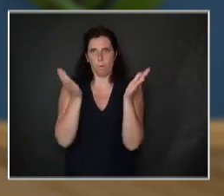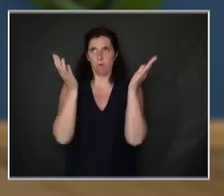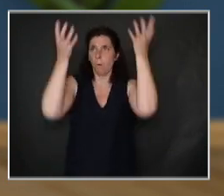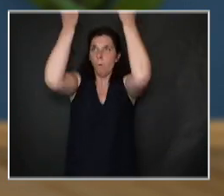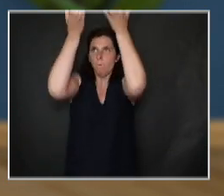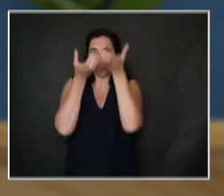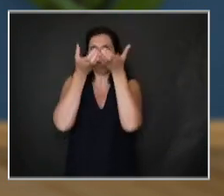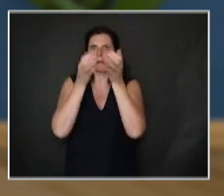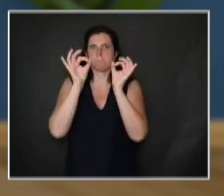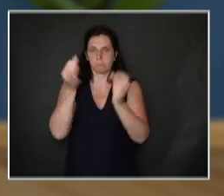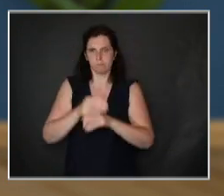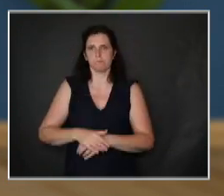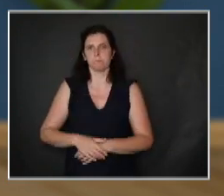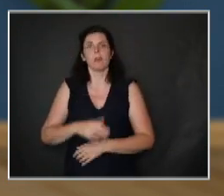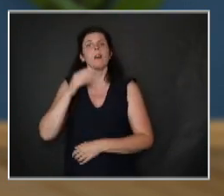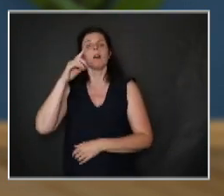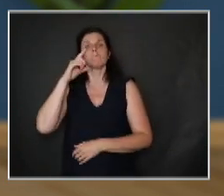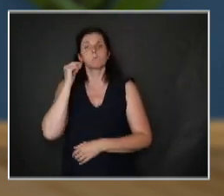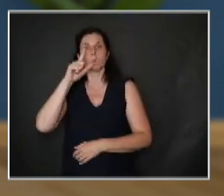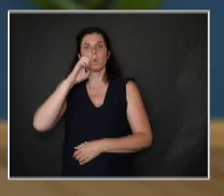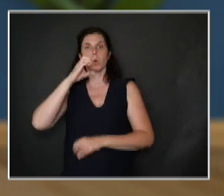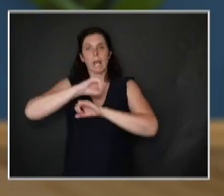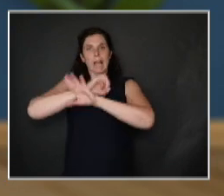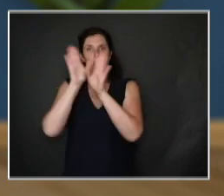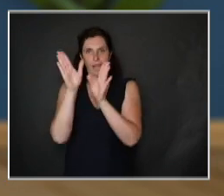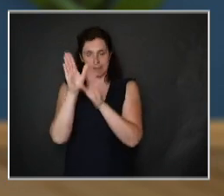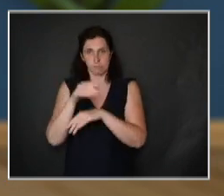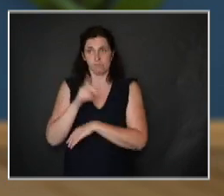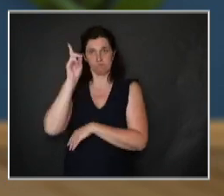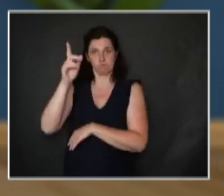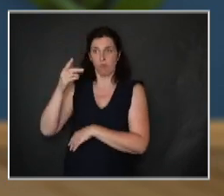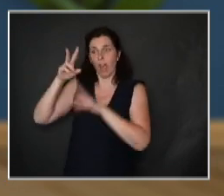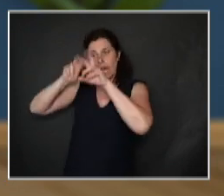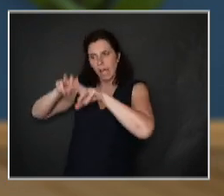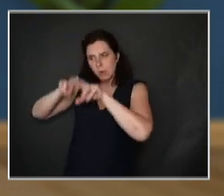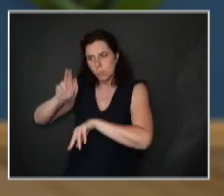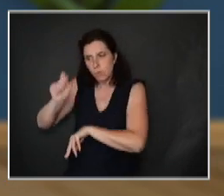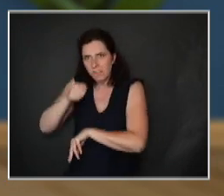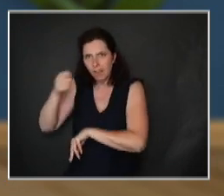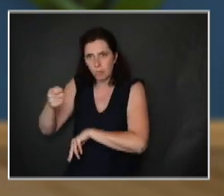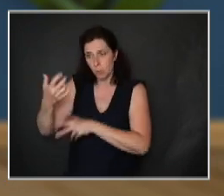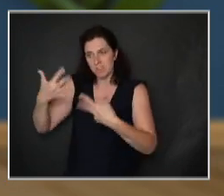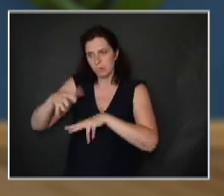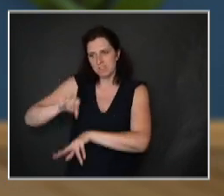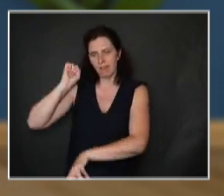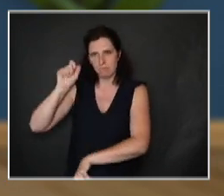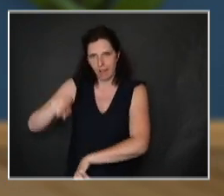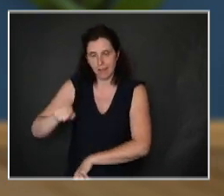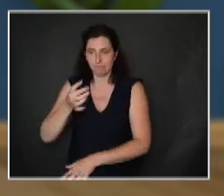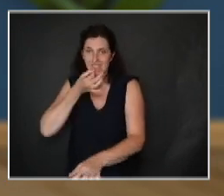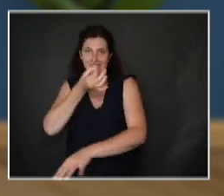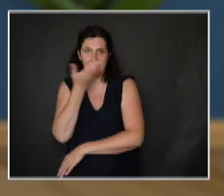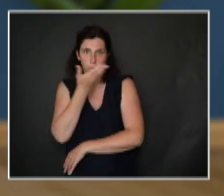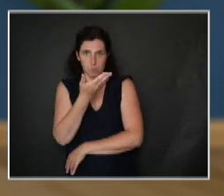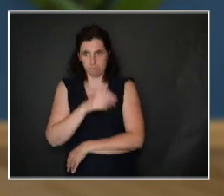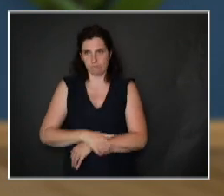Georges Louis Leclerc, comte de Buffon, le grand naturaliste français du XVIIIe siècle, disait que les